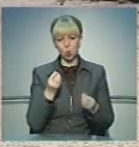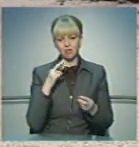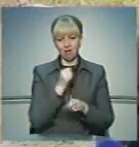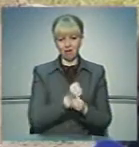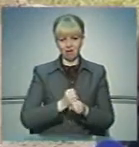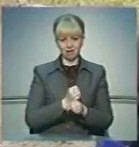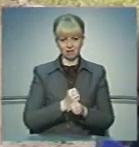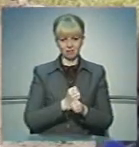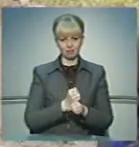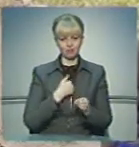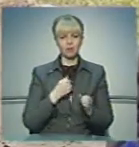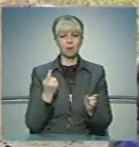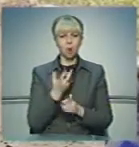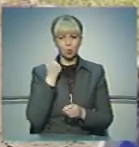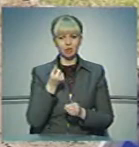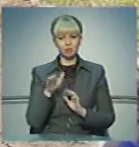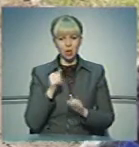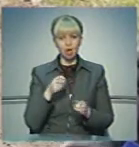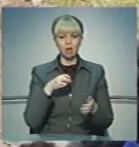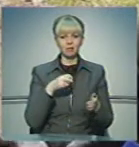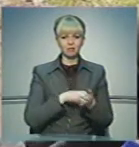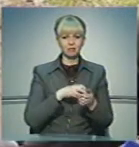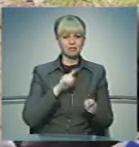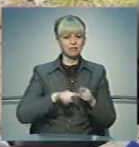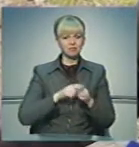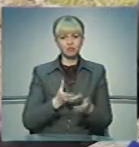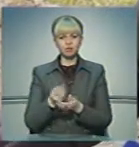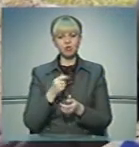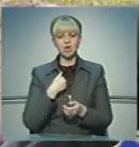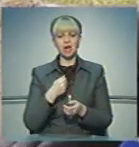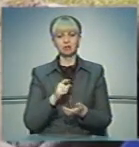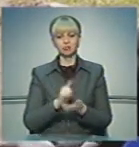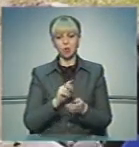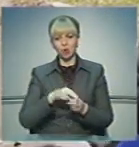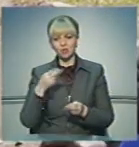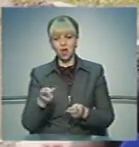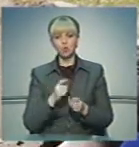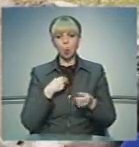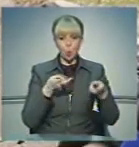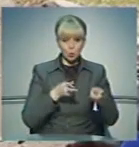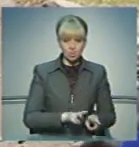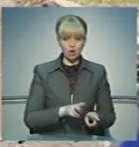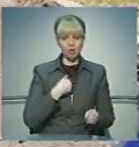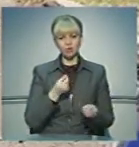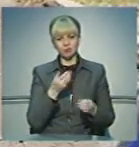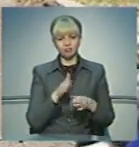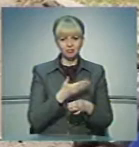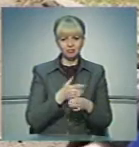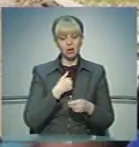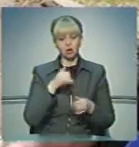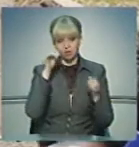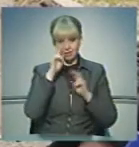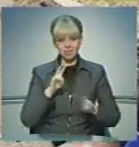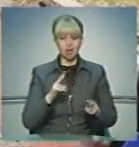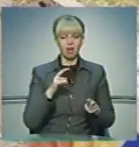ліки. Я сперва як беру, то беру на пошті і зразу оплачую те, що я верна їм. А то, що лишаєш, то я вже ділю, я вже не знаю